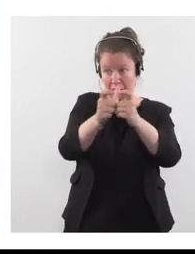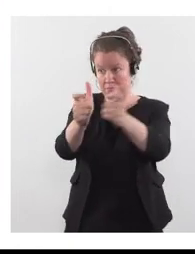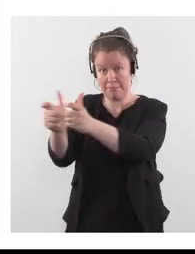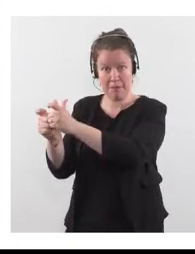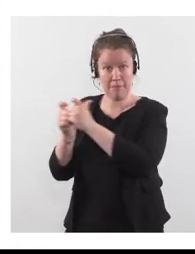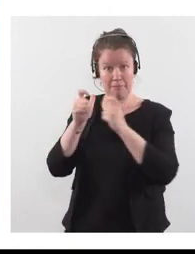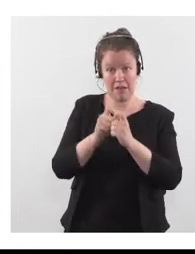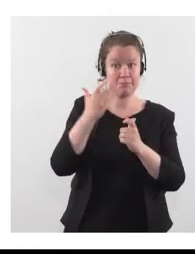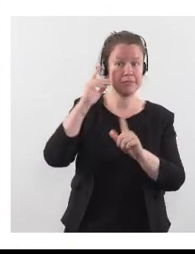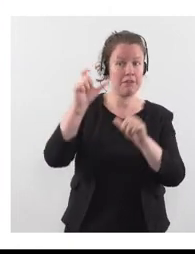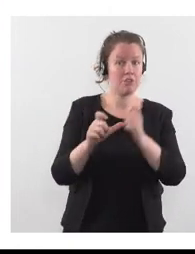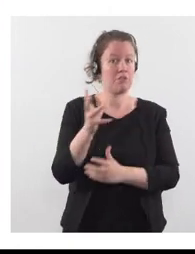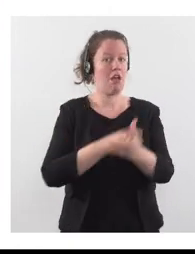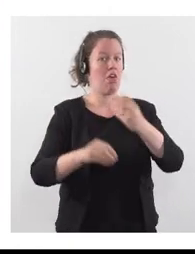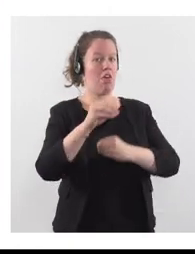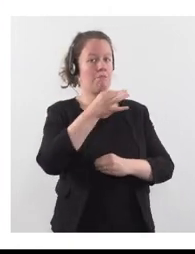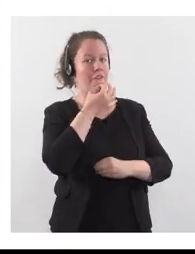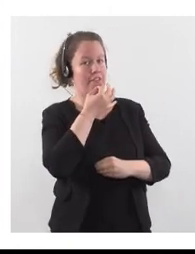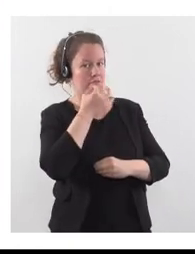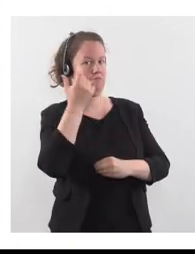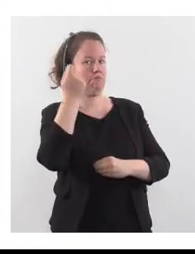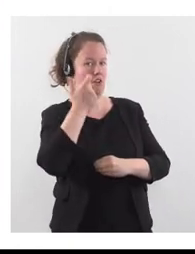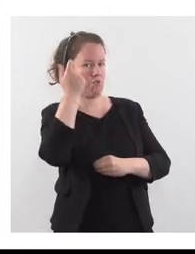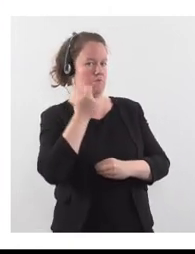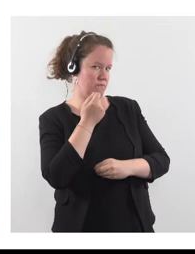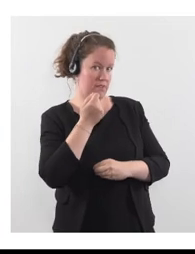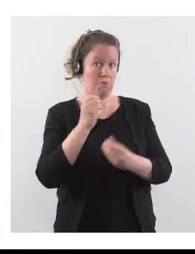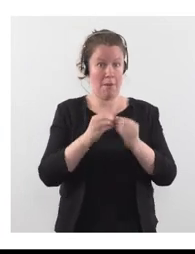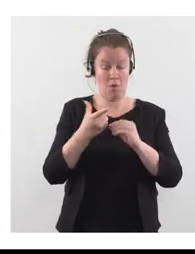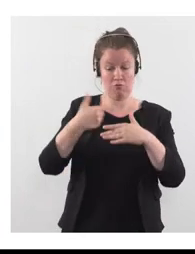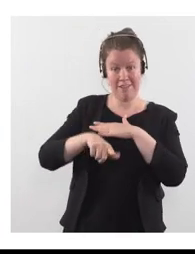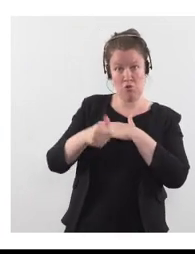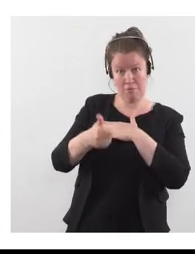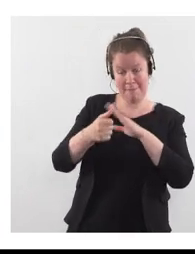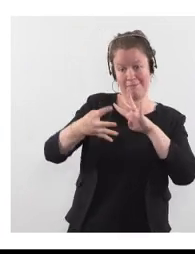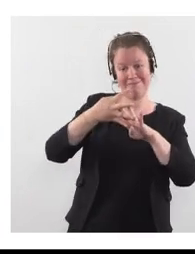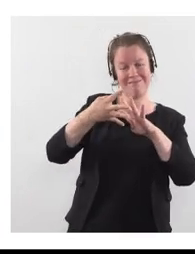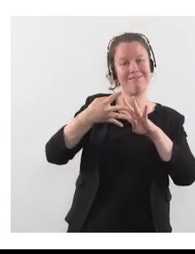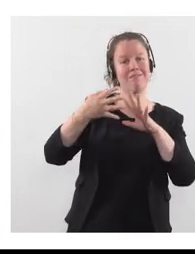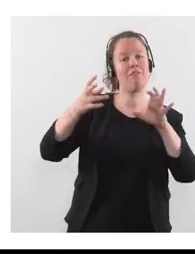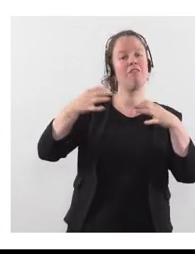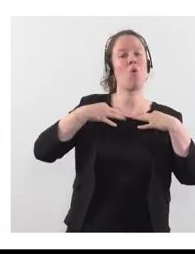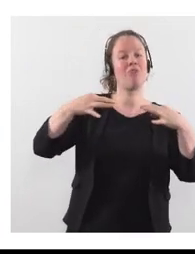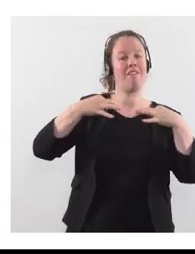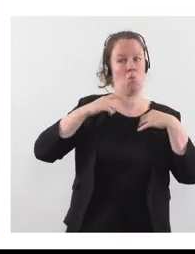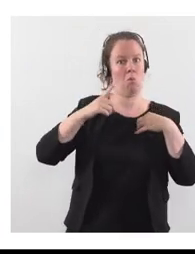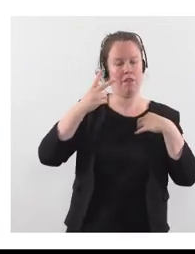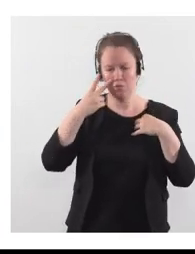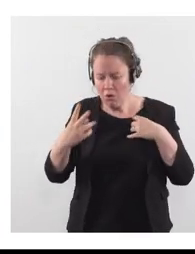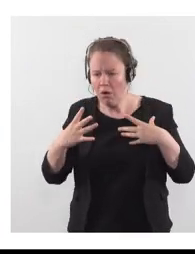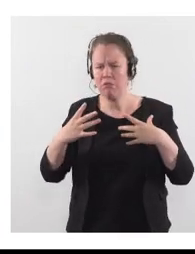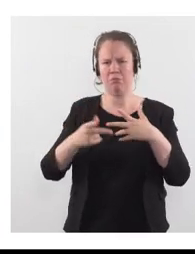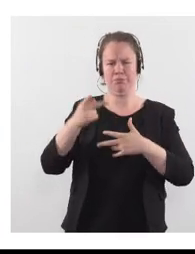soupçons qui est, par exemple, on va contrôler plus les femmes seules. Et évidemment que cet algorithme, il peut être au départ discriminatoire et